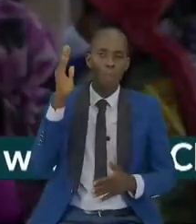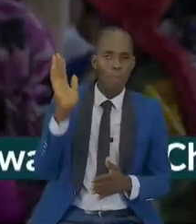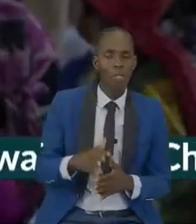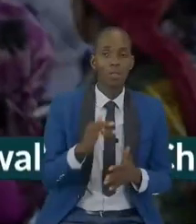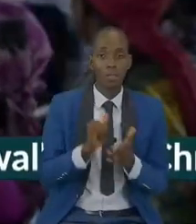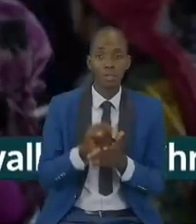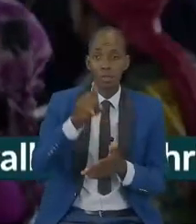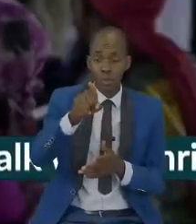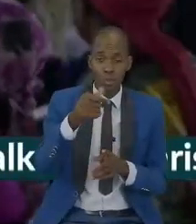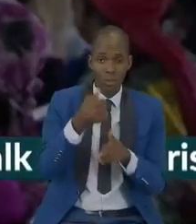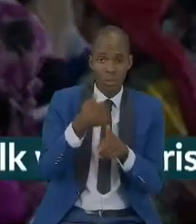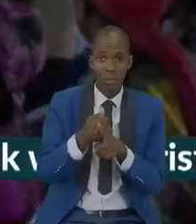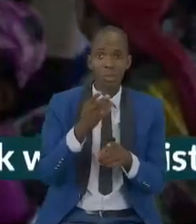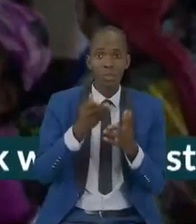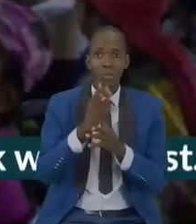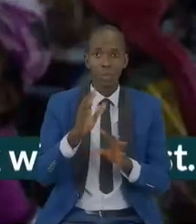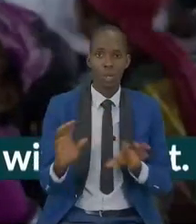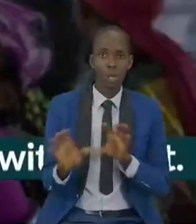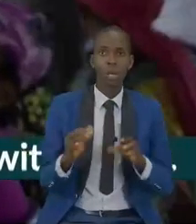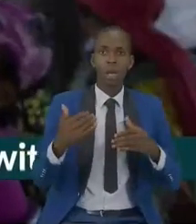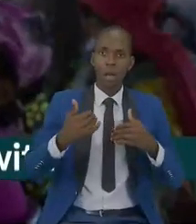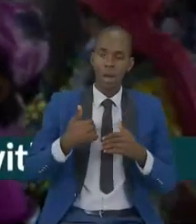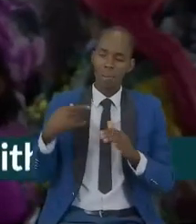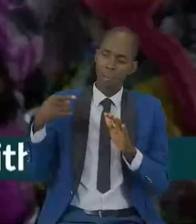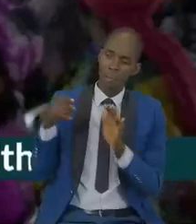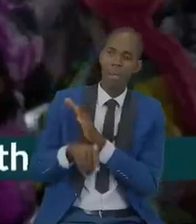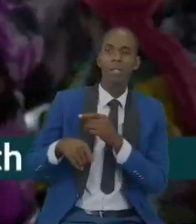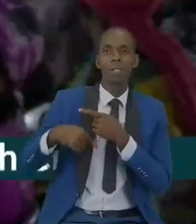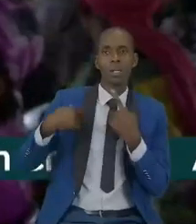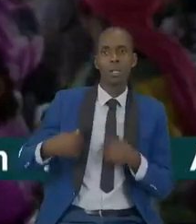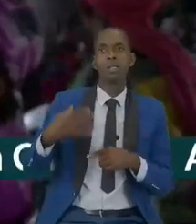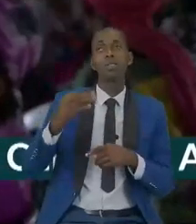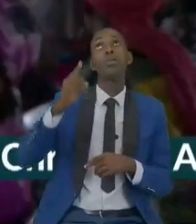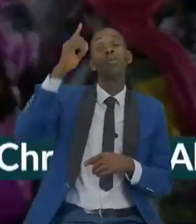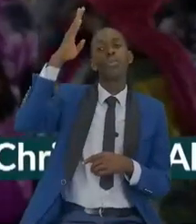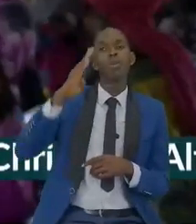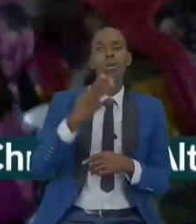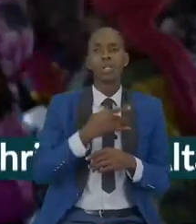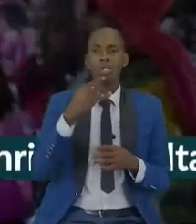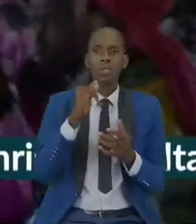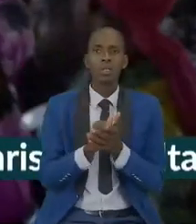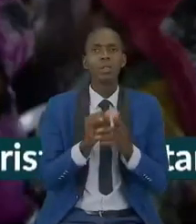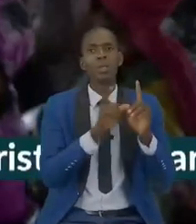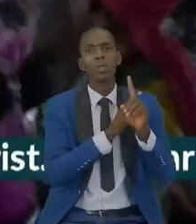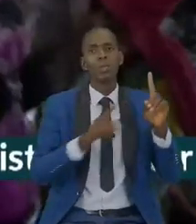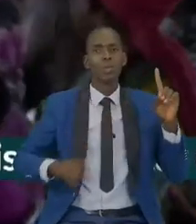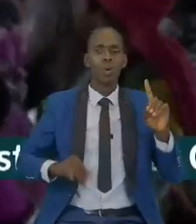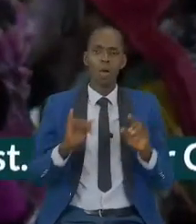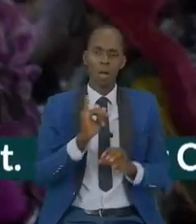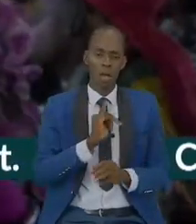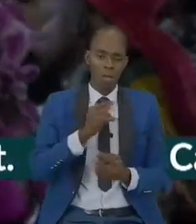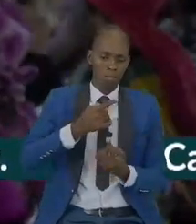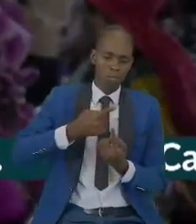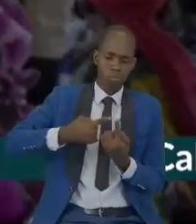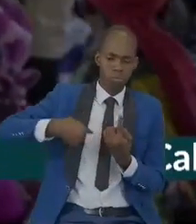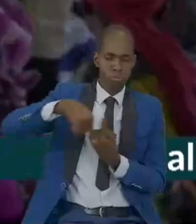tu es triste que par tes péchés, par ton mal, tu as poignardé le cœur aimable de Dieu. Tu dis,